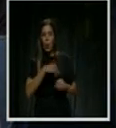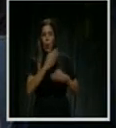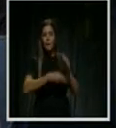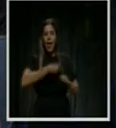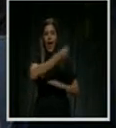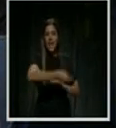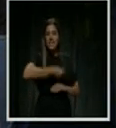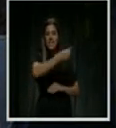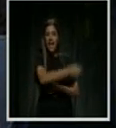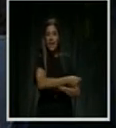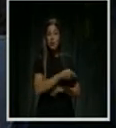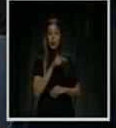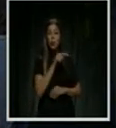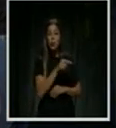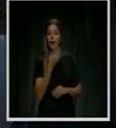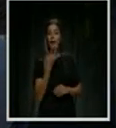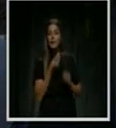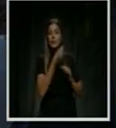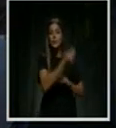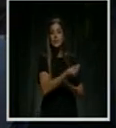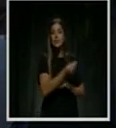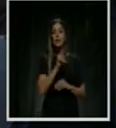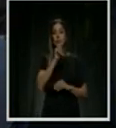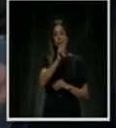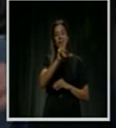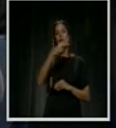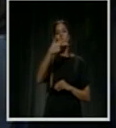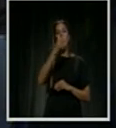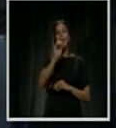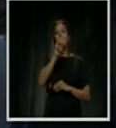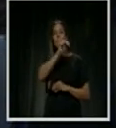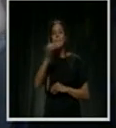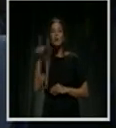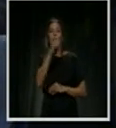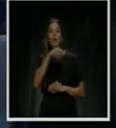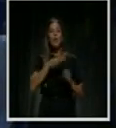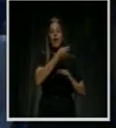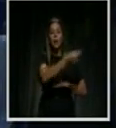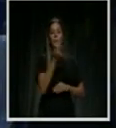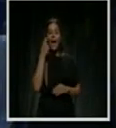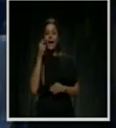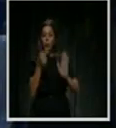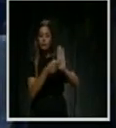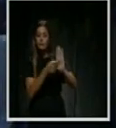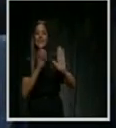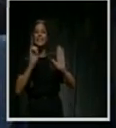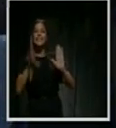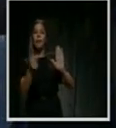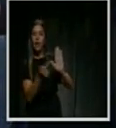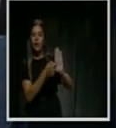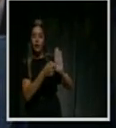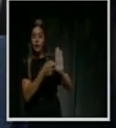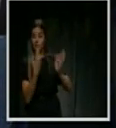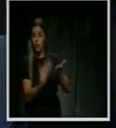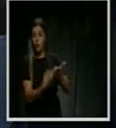minn 400 miljun? 280 miljun. Taraw dan l-email fatti? Dan